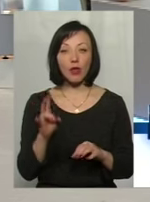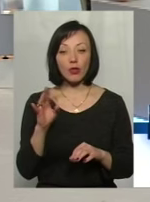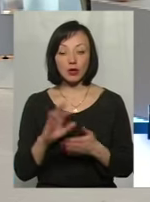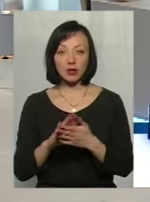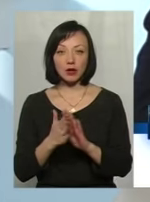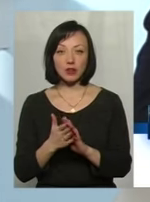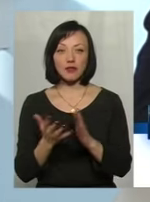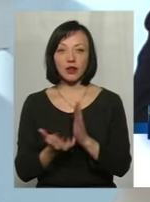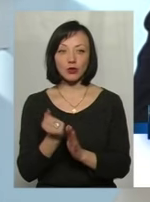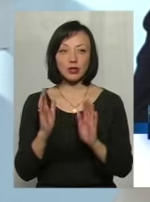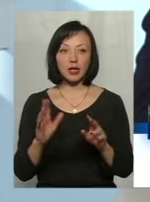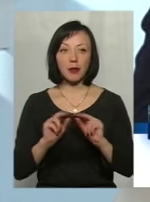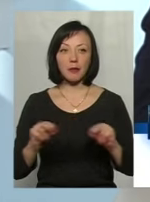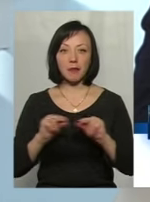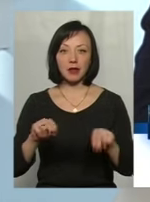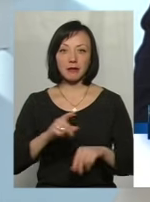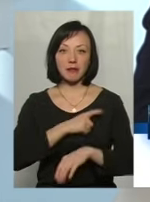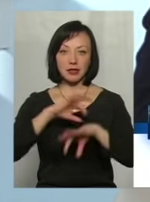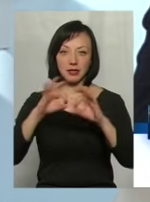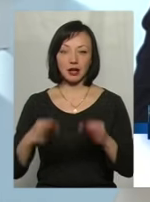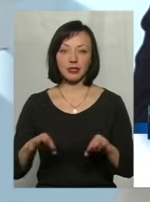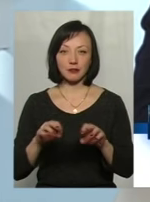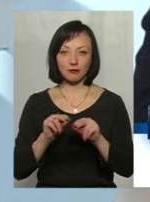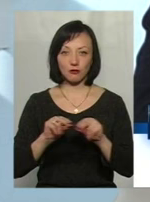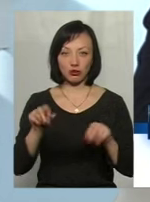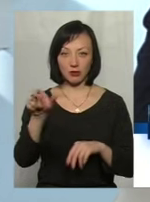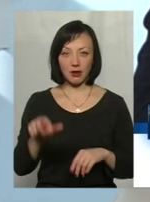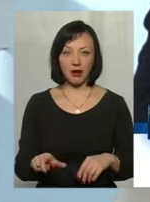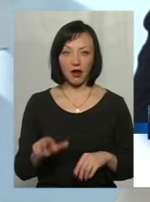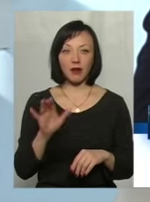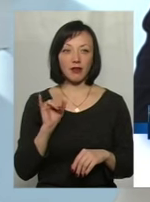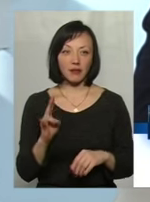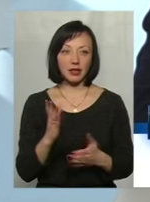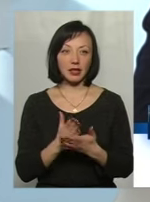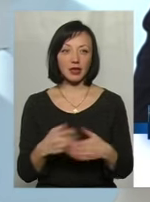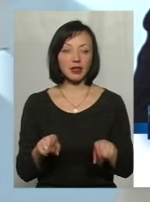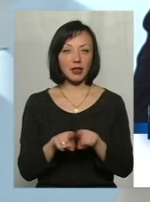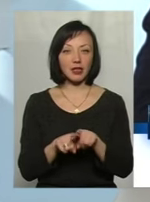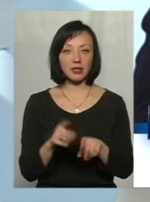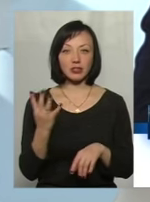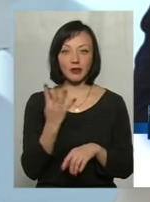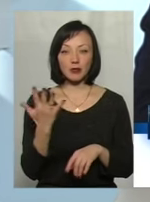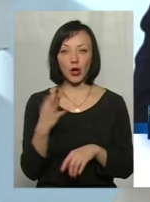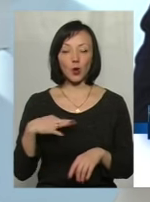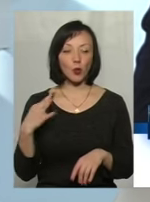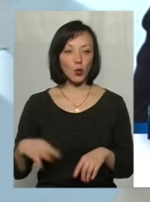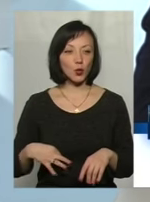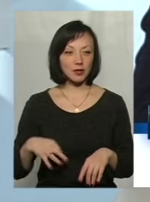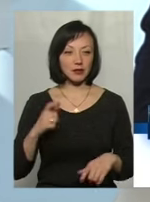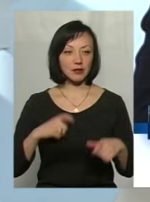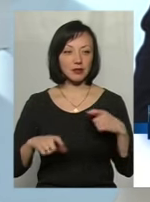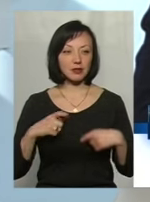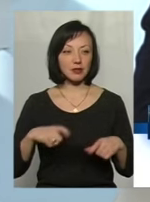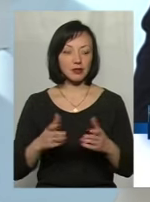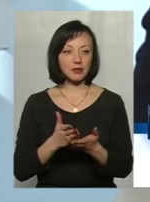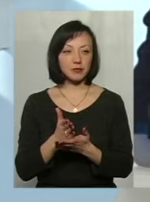склалась, врятує тільки педмайстерність вчителя. Він... Власне, є такий на 4-5 курсі спеціальний спецкурс,